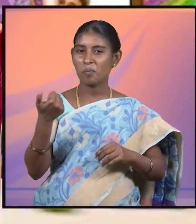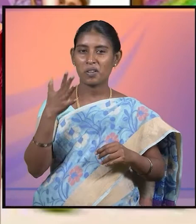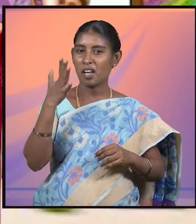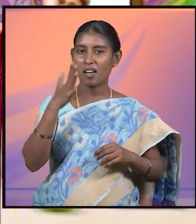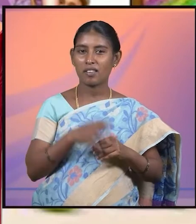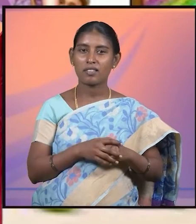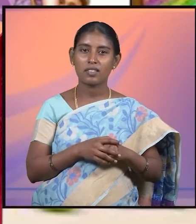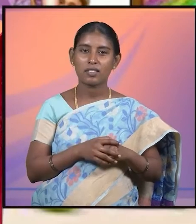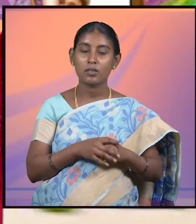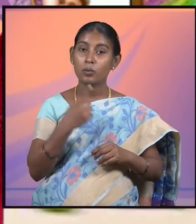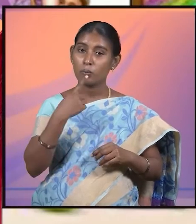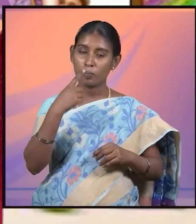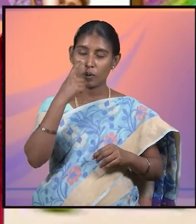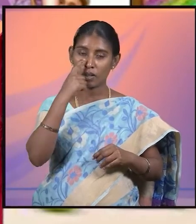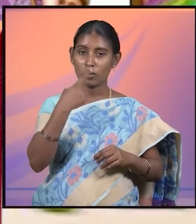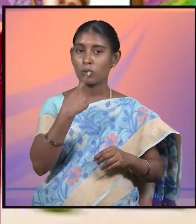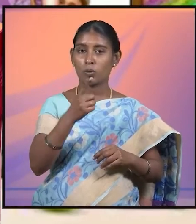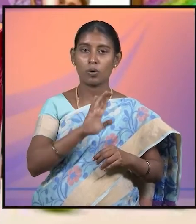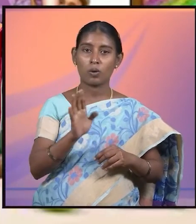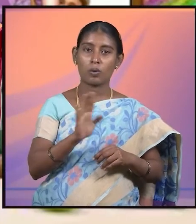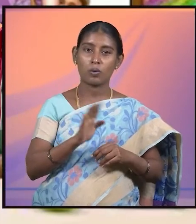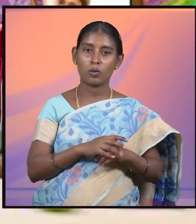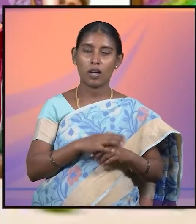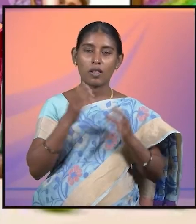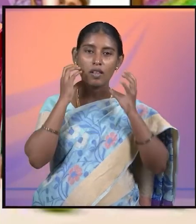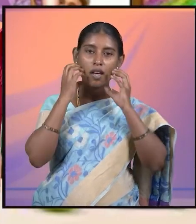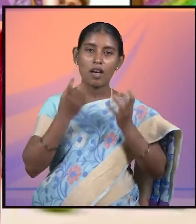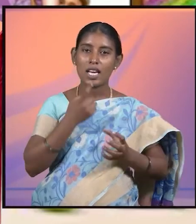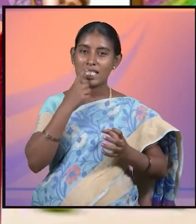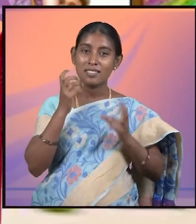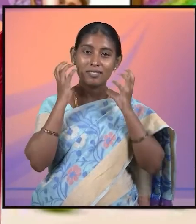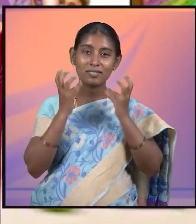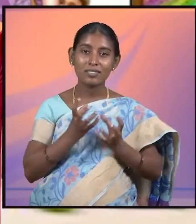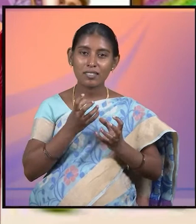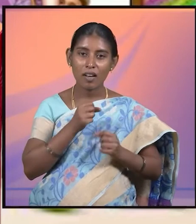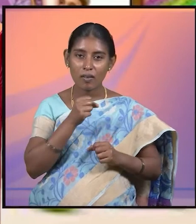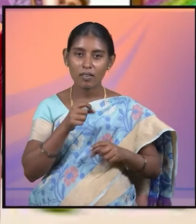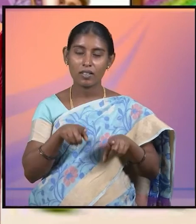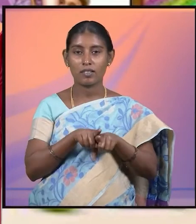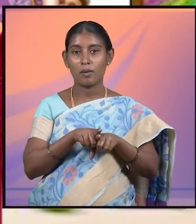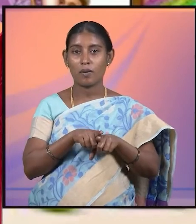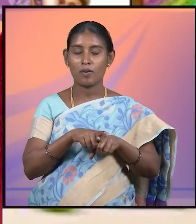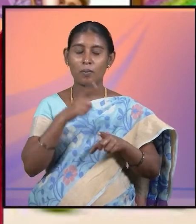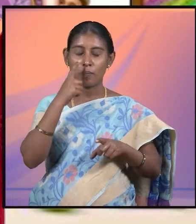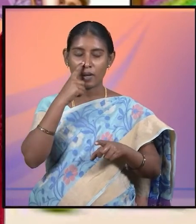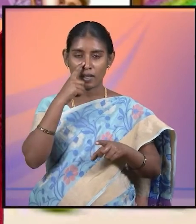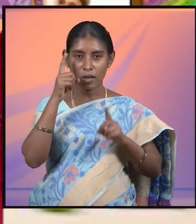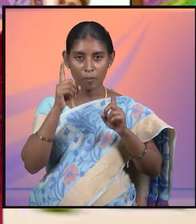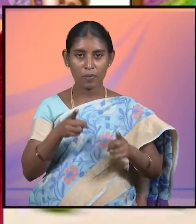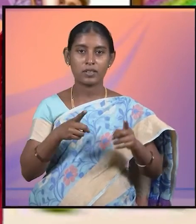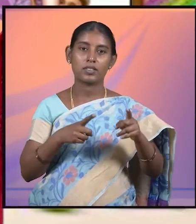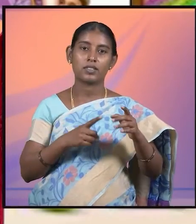பெண்ணாலே என்ற மாயையினை முடக்க எழுந்தார் ஈரோட்டு பெரியார். இன்று பெண்கள் கல்வியில் சிறந்து